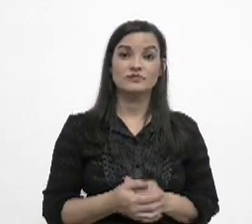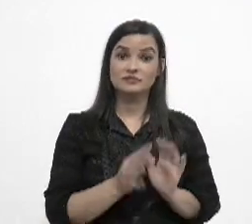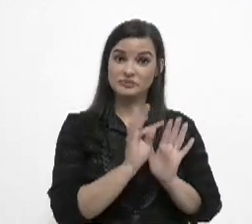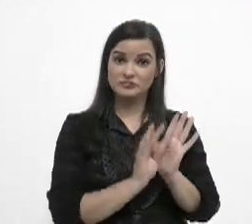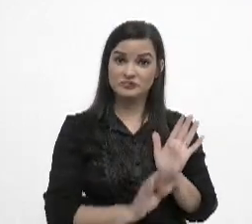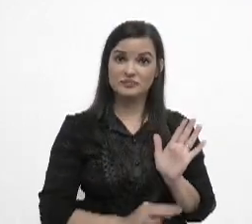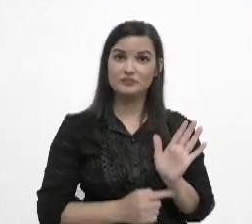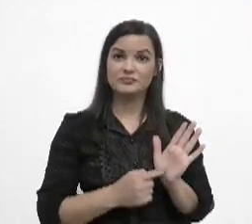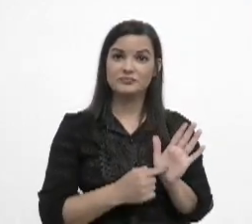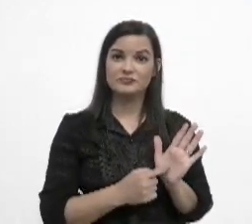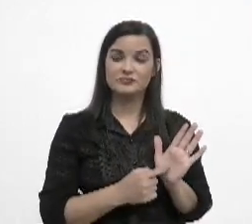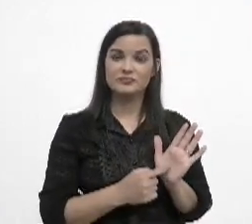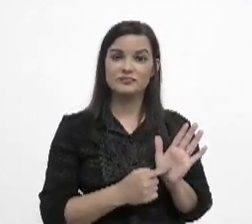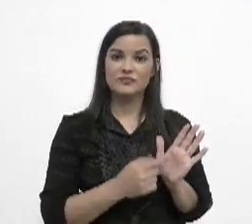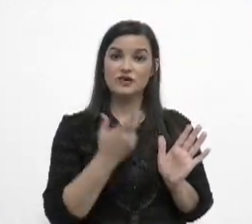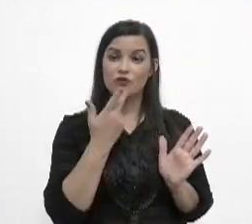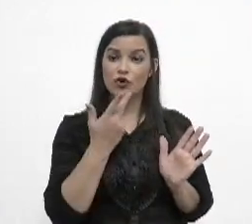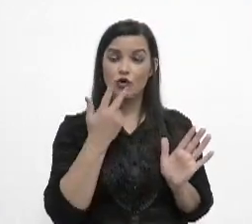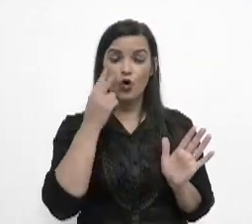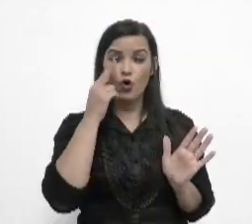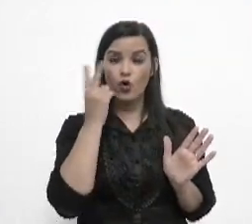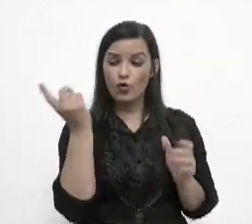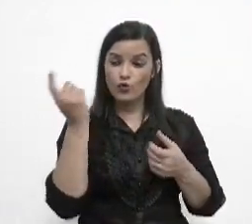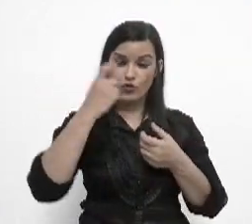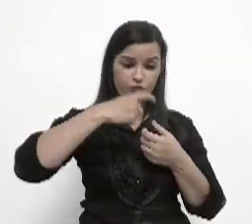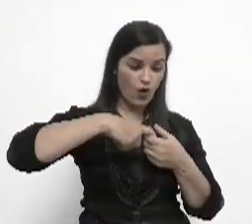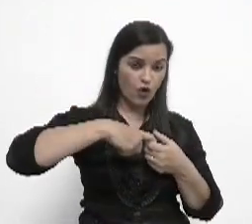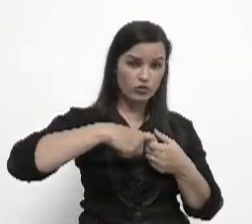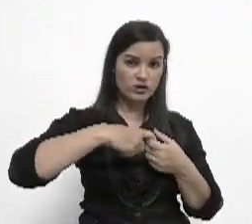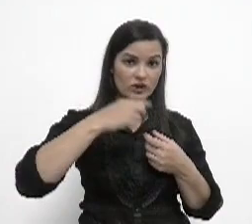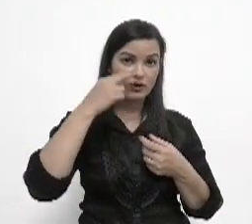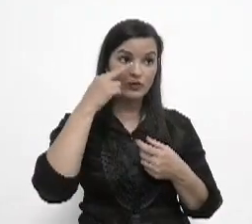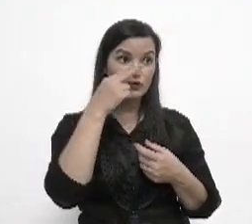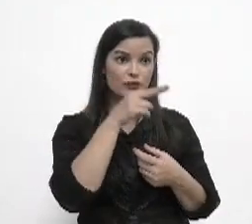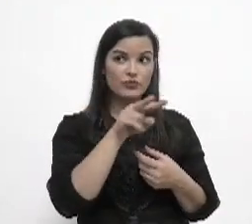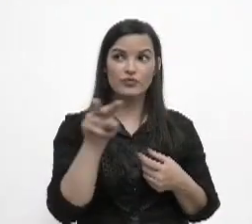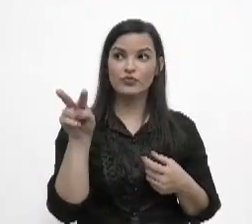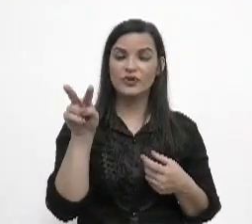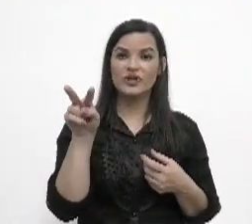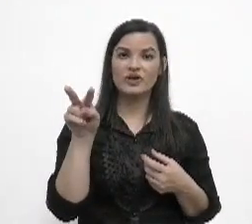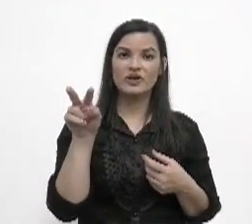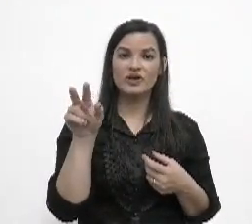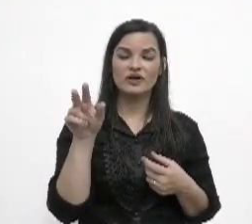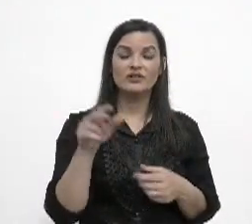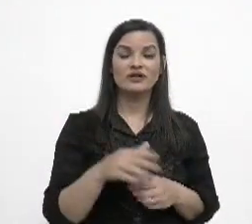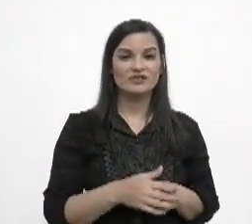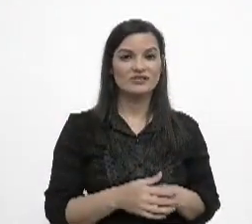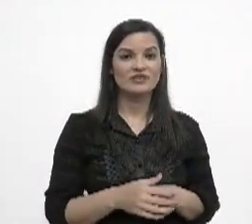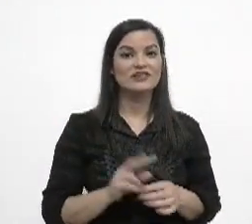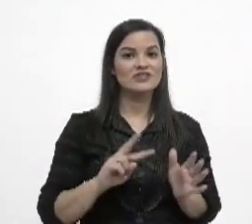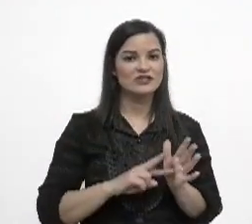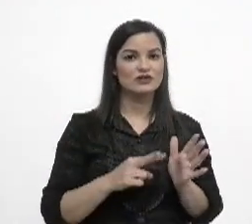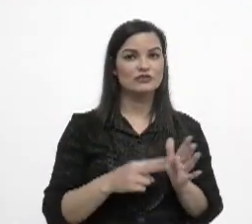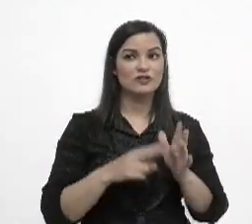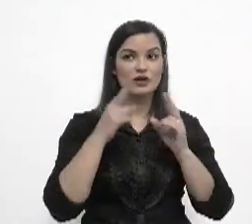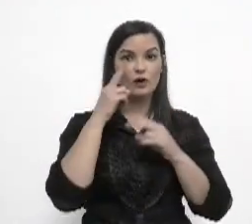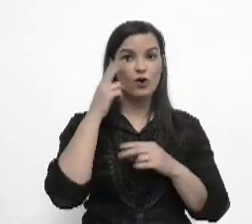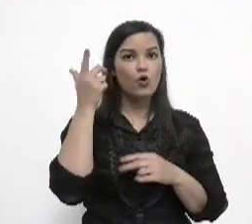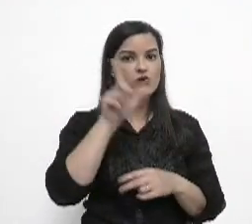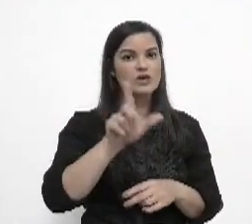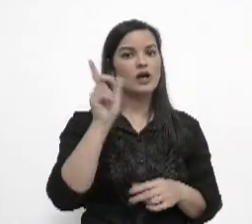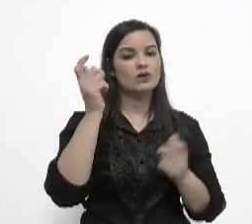texto que diz tornou a ver não significa que ele não enxergava e agora voltou a enxergar. 이 신약 성경이 기록된 헬라어에는 다시 보다라는 이